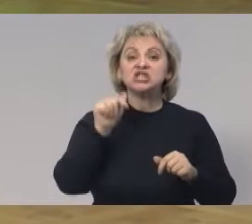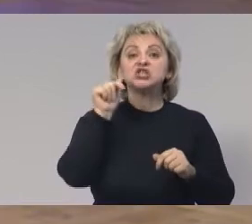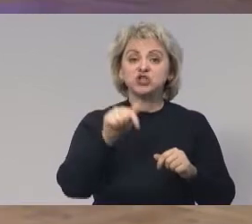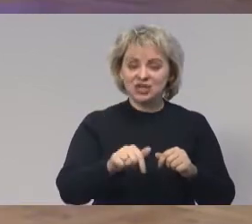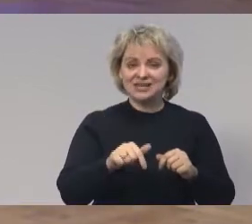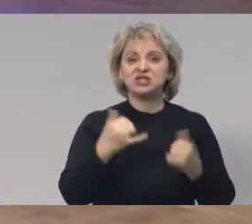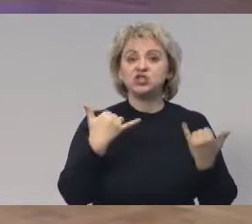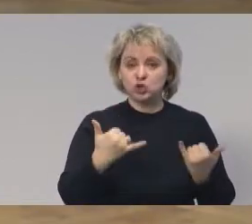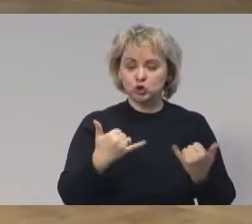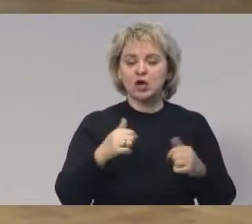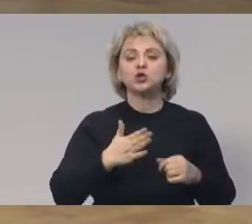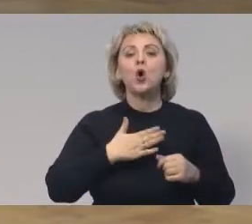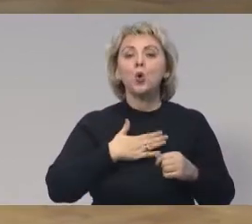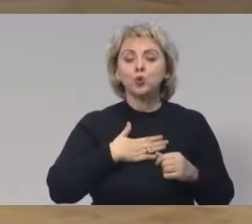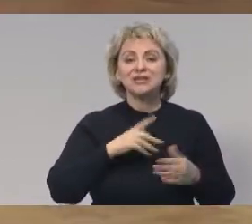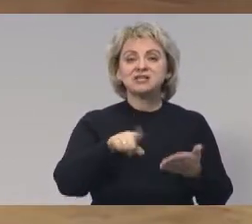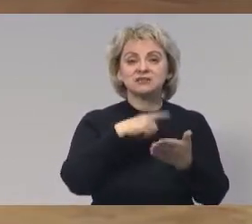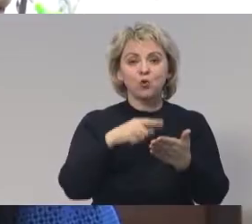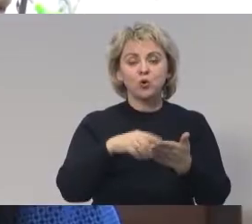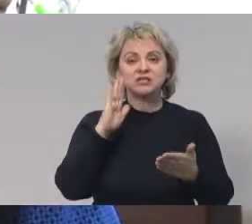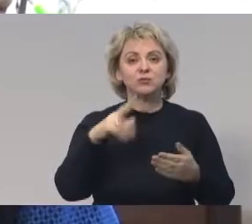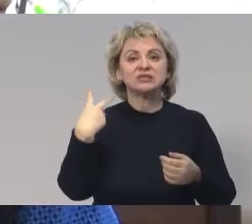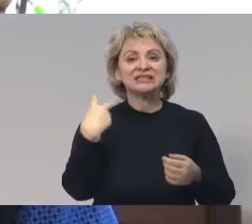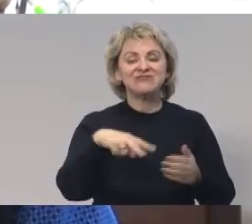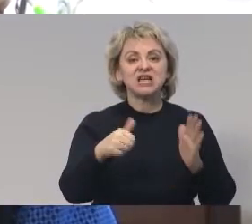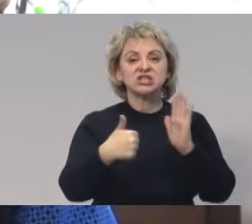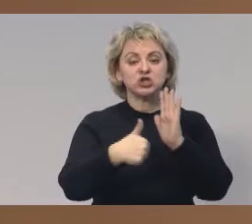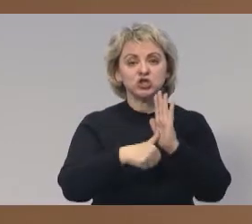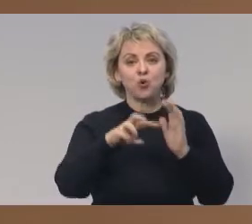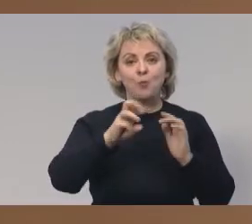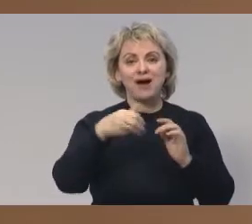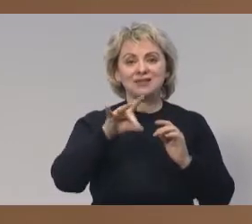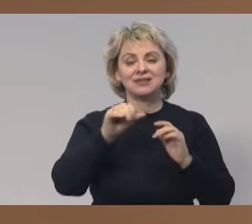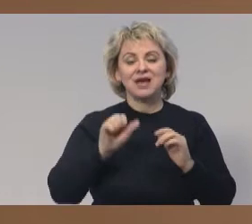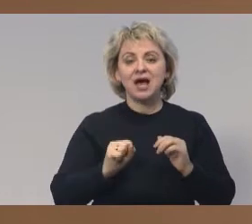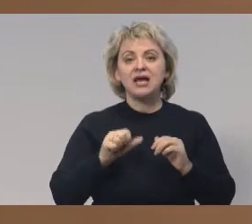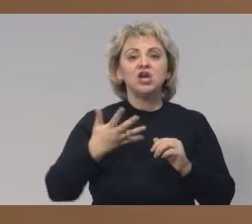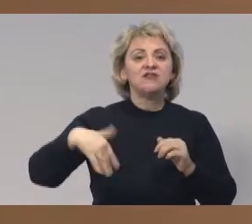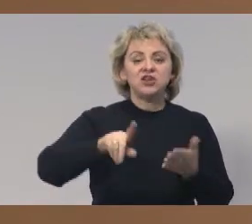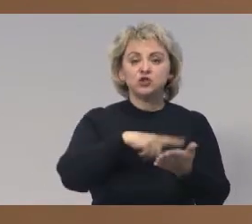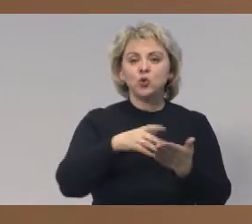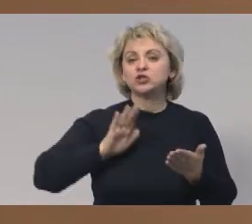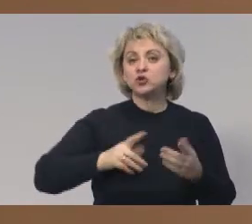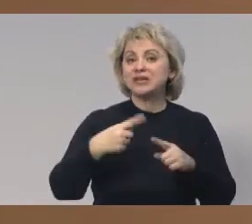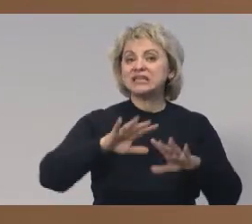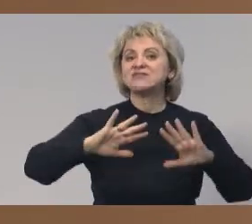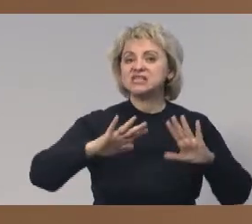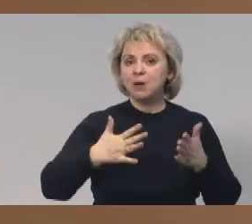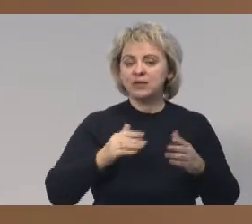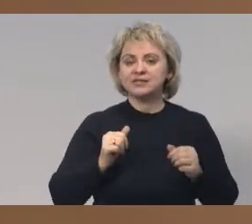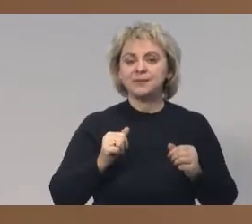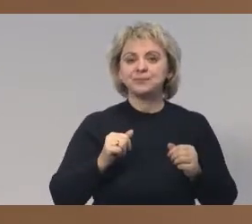здесь и сейчас. У нас в городе будет 26 марта, и весь город ждет этого